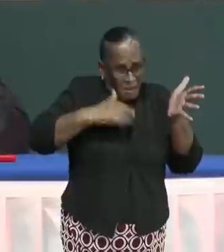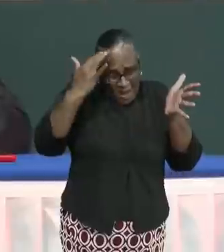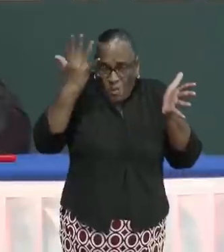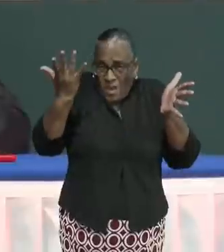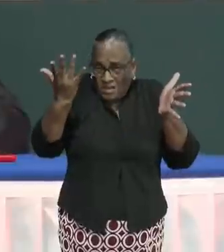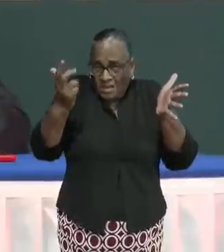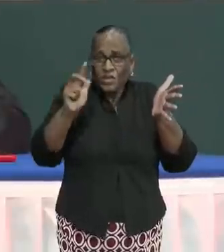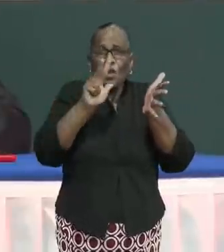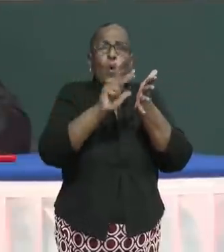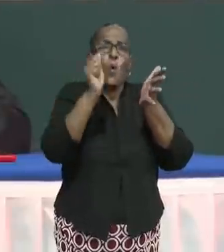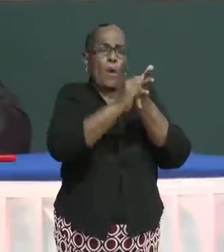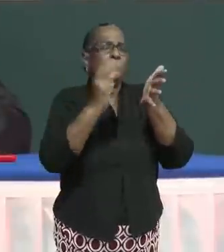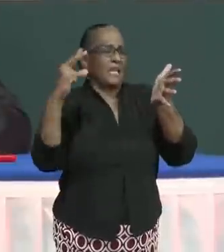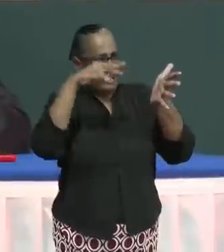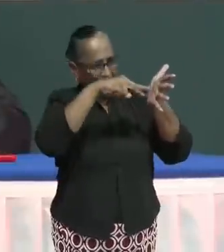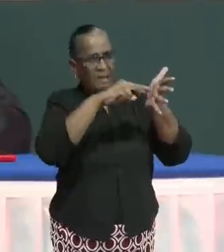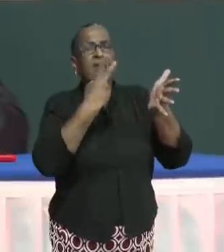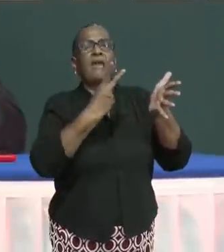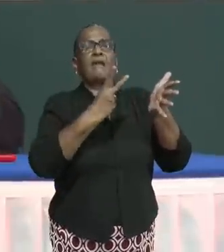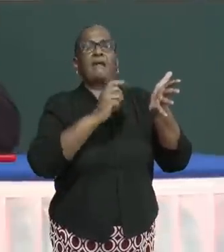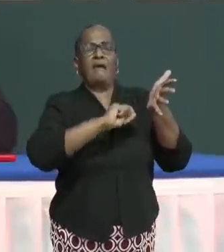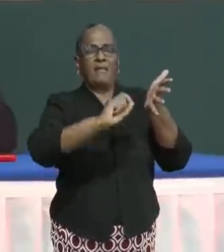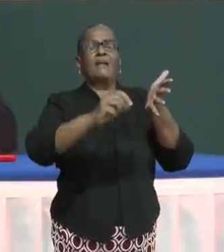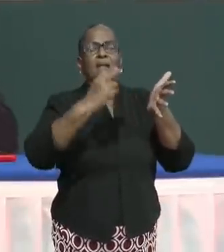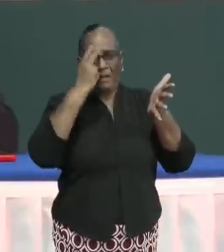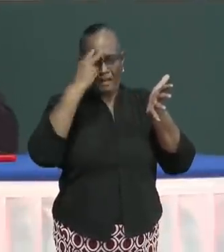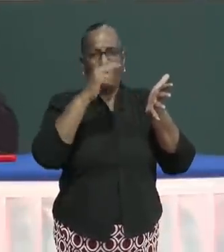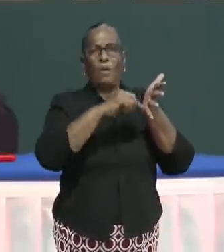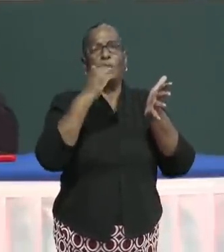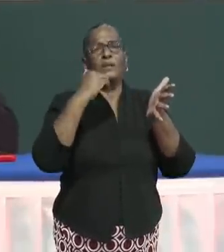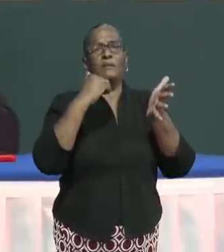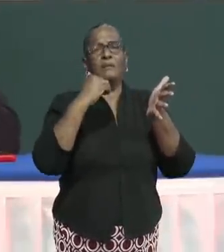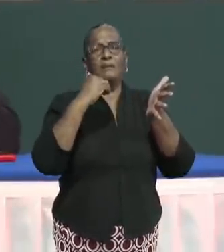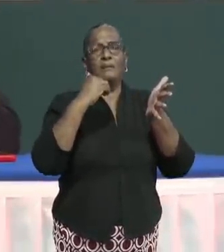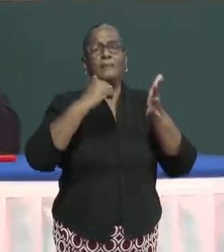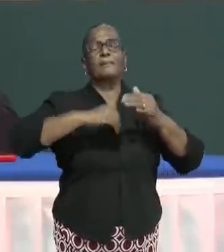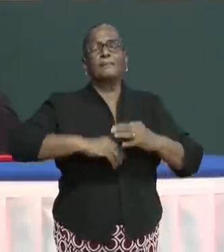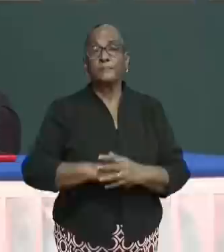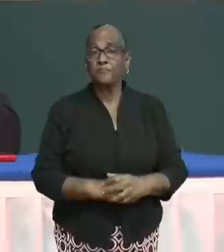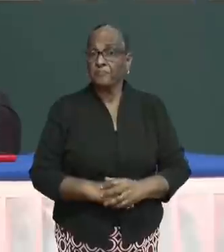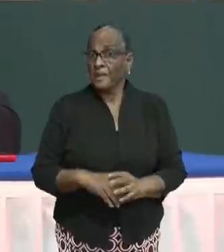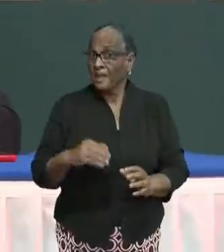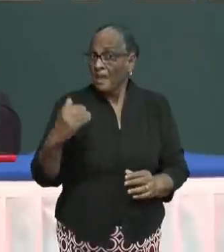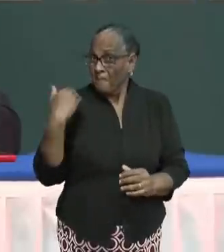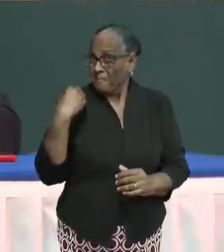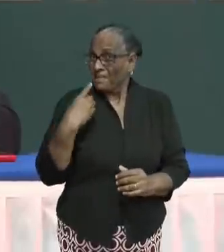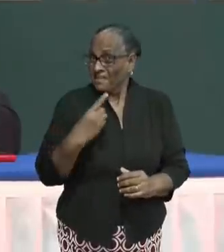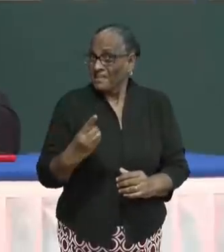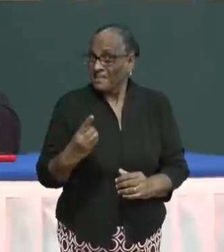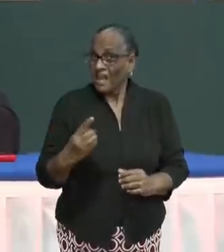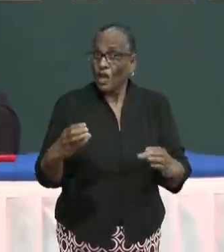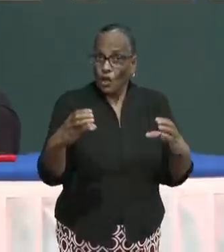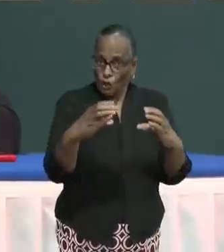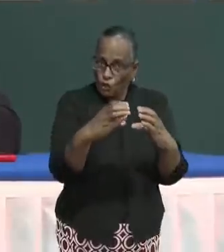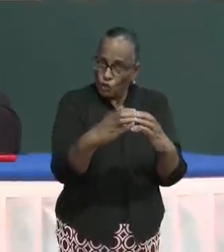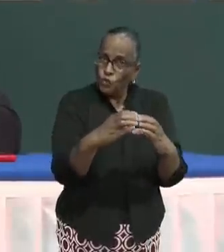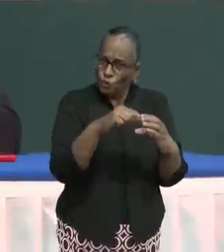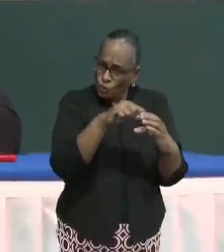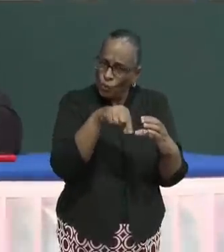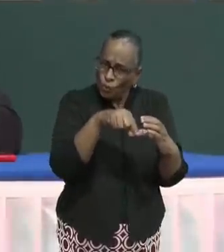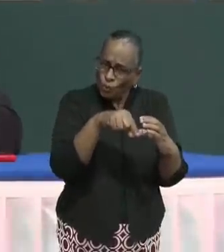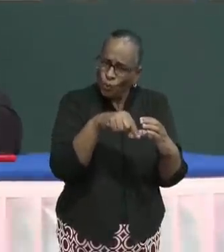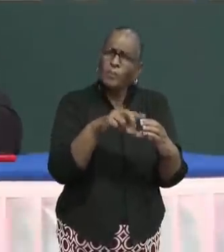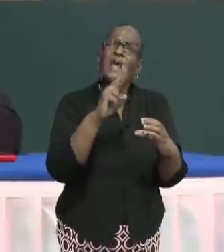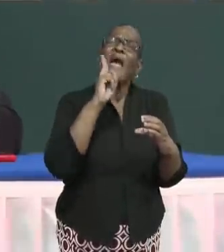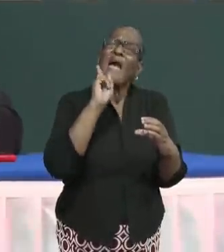je moest go registreer. betekent ik ba senet, a doelgroep na behoefte sma,